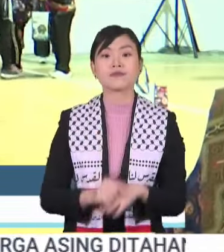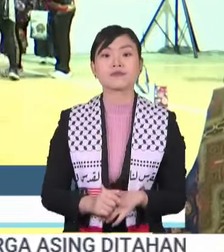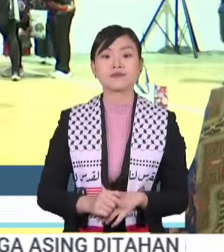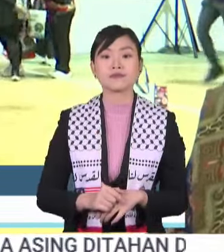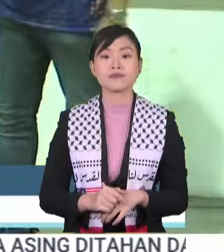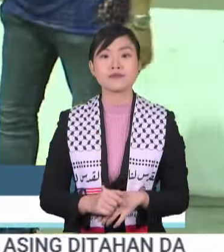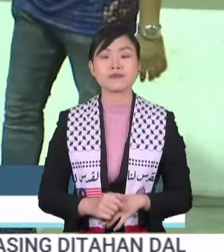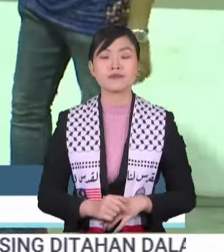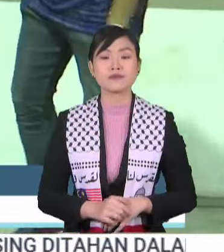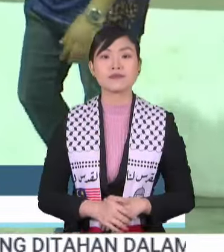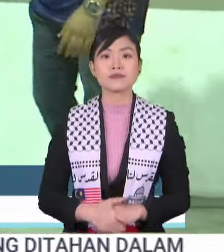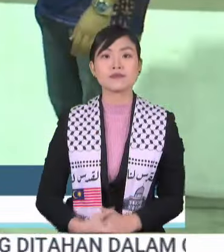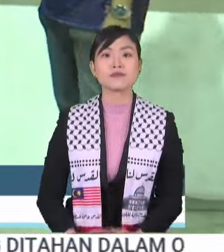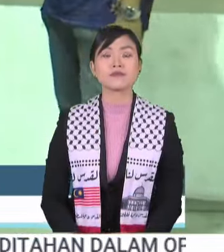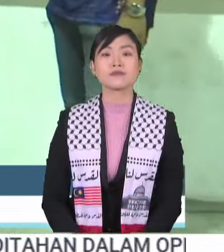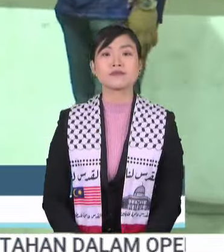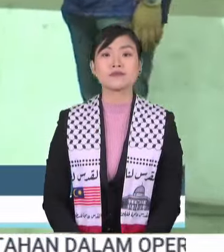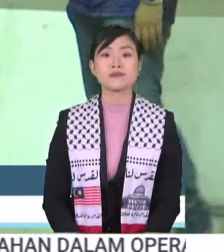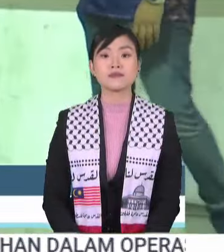percukaian mereka